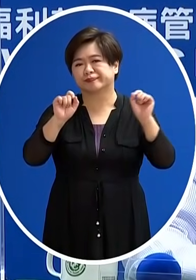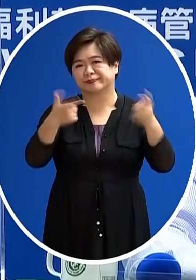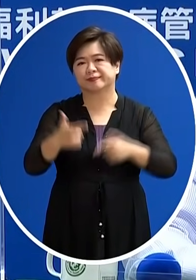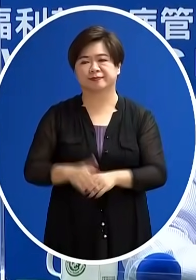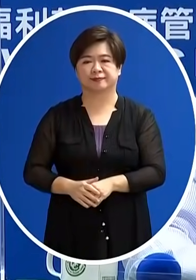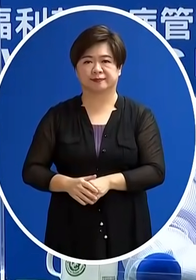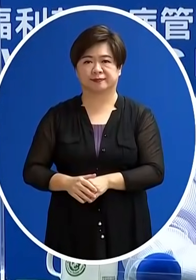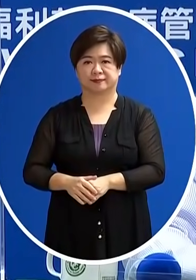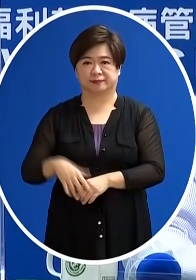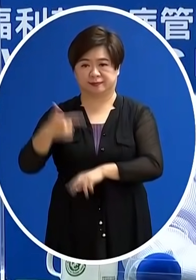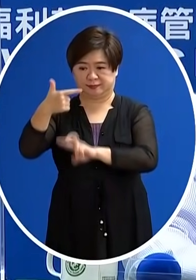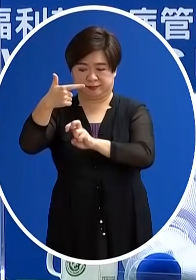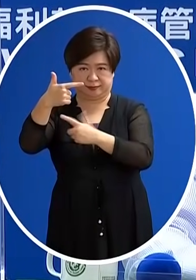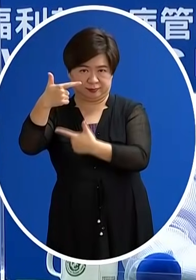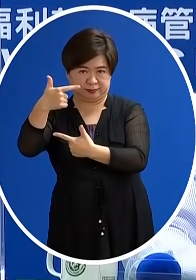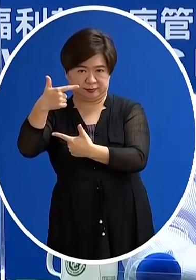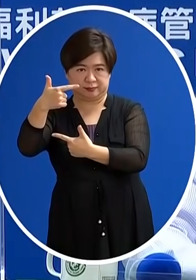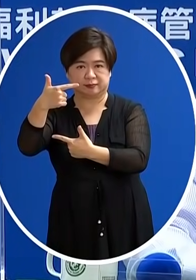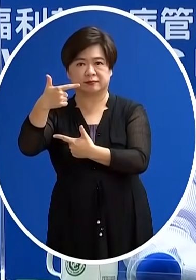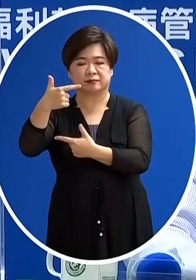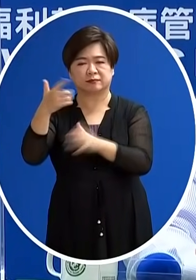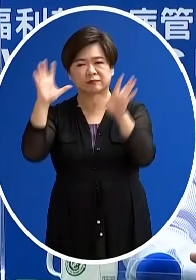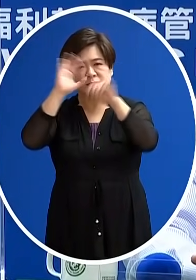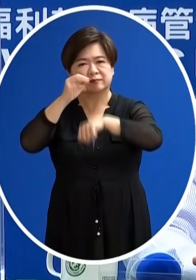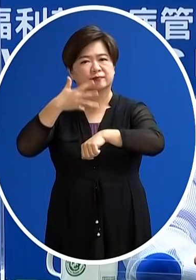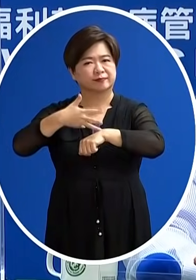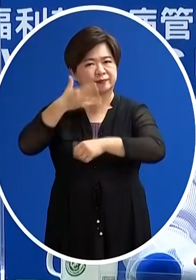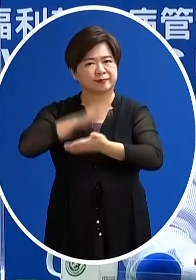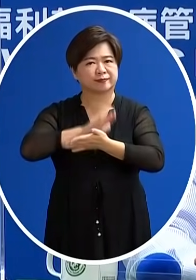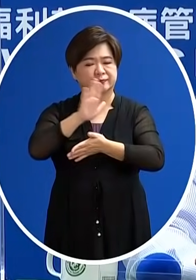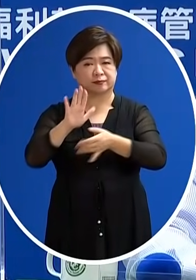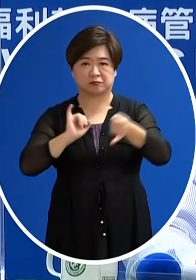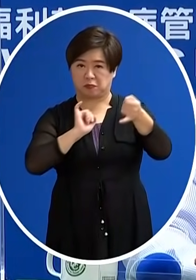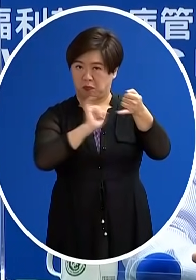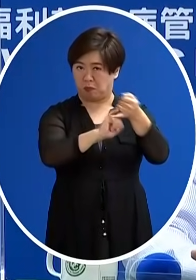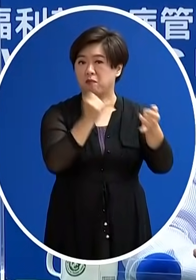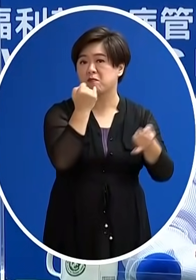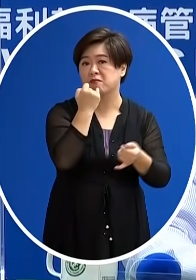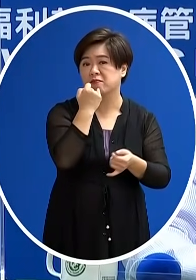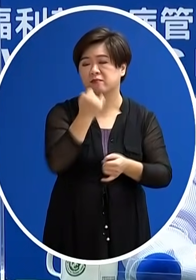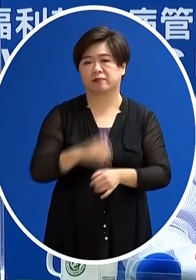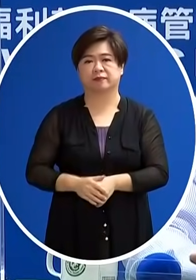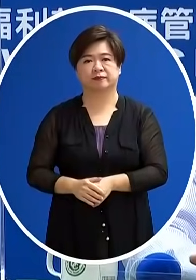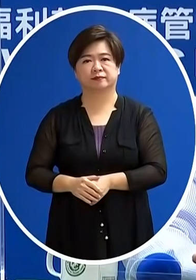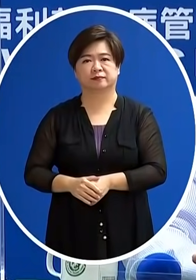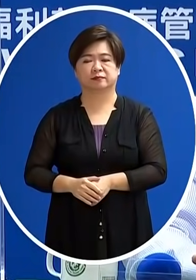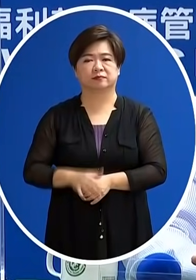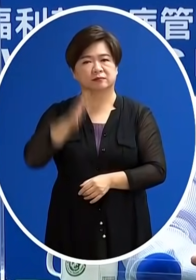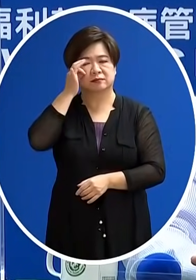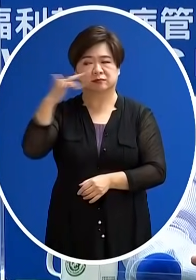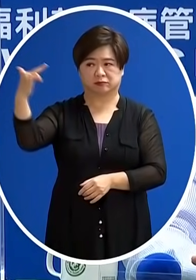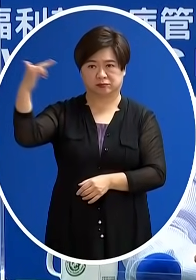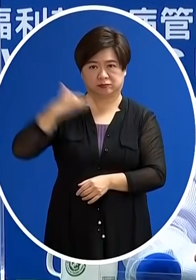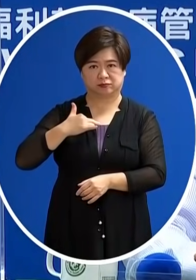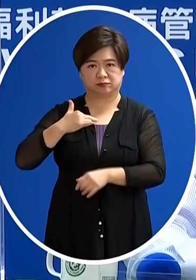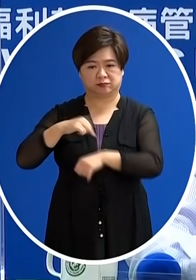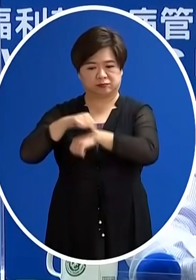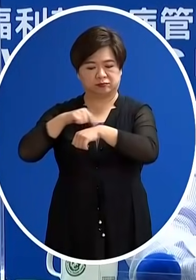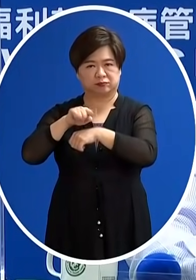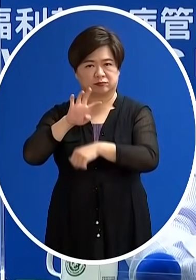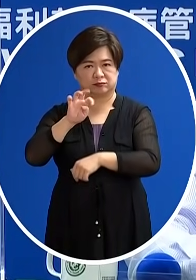所以在6月26号哈8点晚上8点开放订房，那须于航班预计抵台